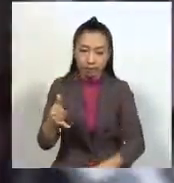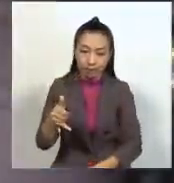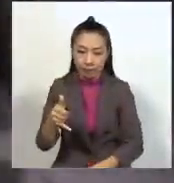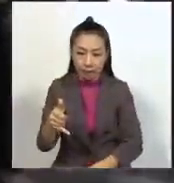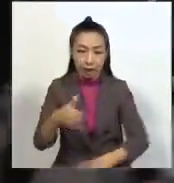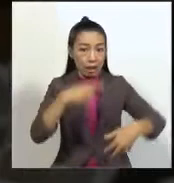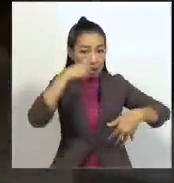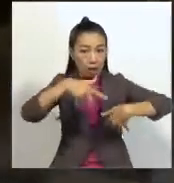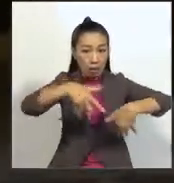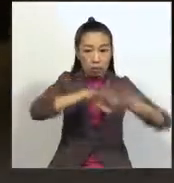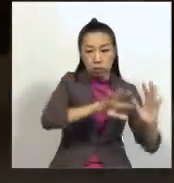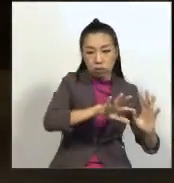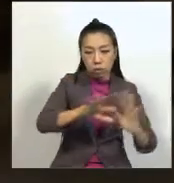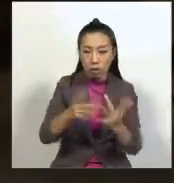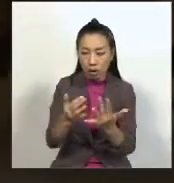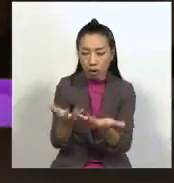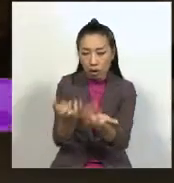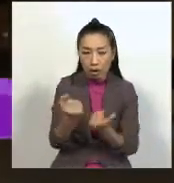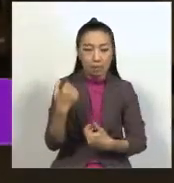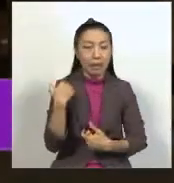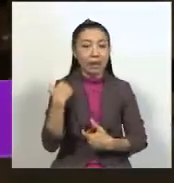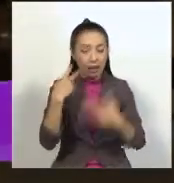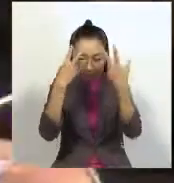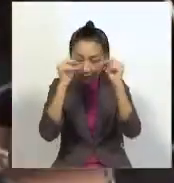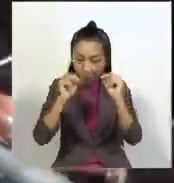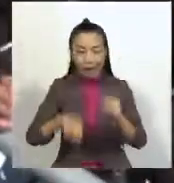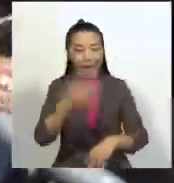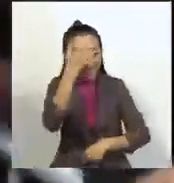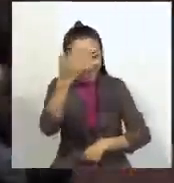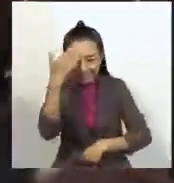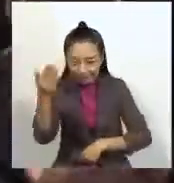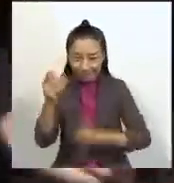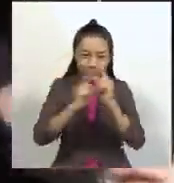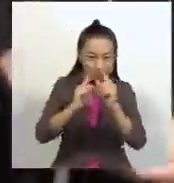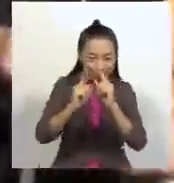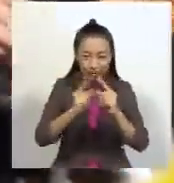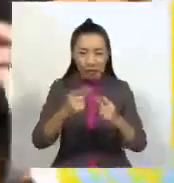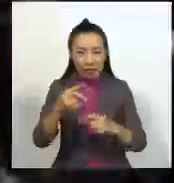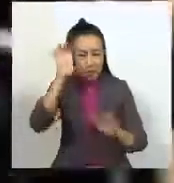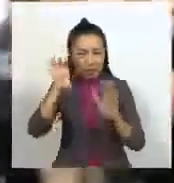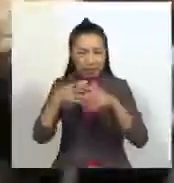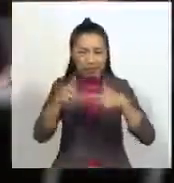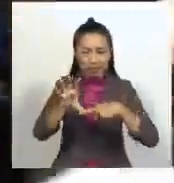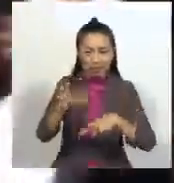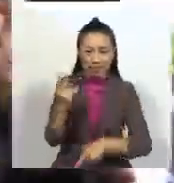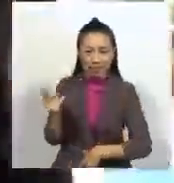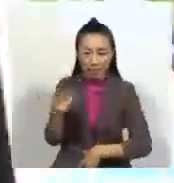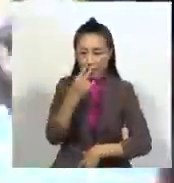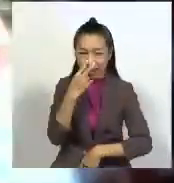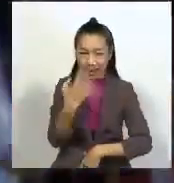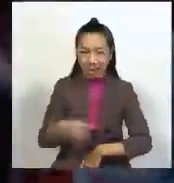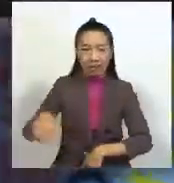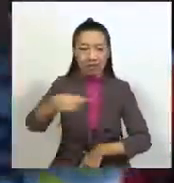ยอร์กมารอต้อนรับค่ะซึ่งท่านนายกรัฐมนตรีก็ทักทายอย่างเป็นกันเองนะคะตามภาพที่คุณผู้ชมเห็นอยู่นี้อบอุ่นทีเดียวนะ